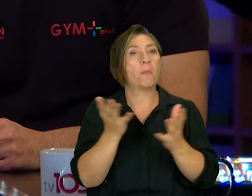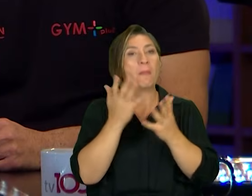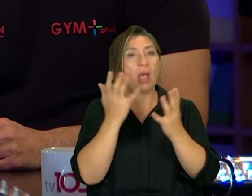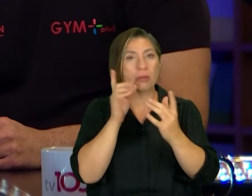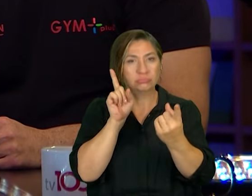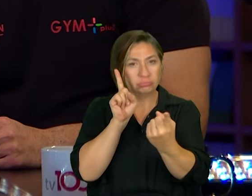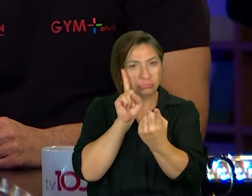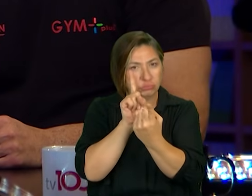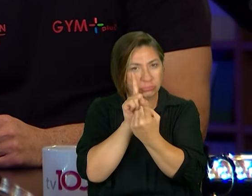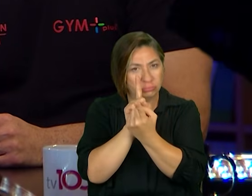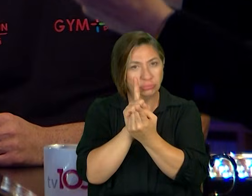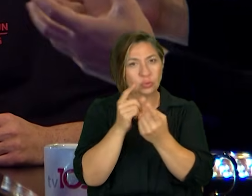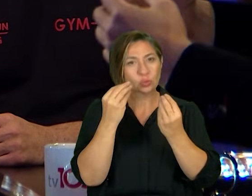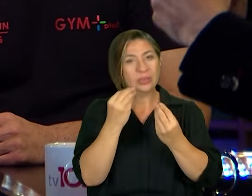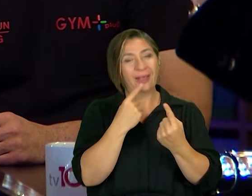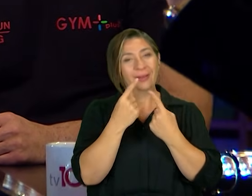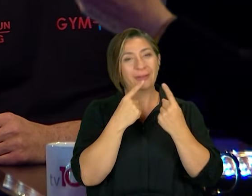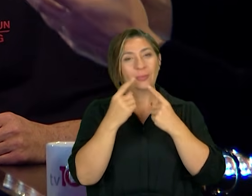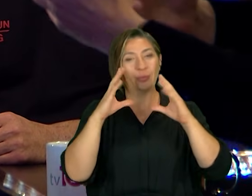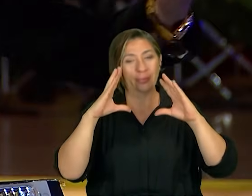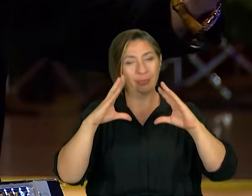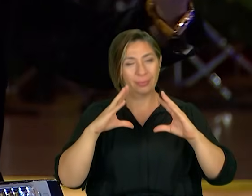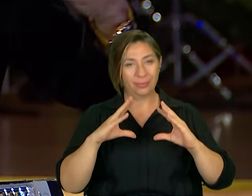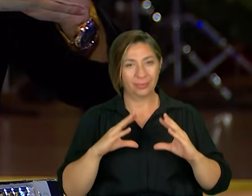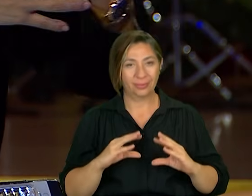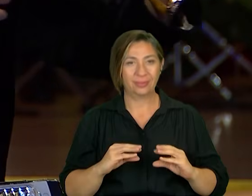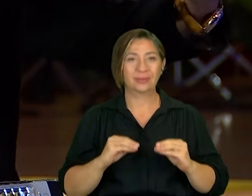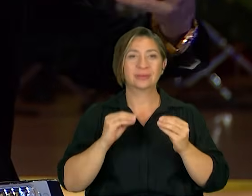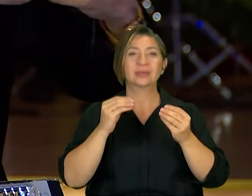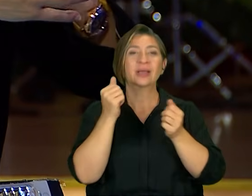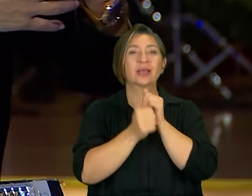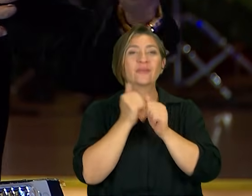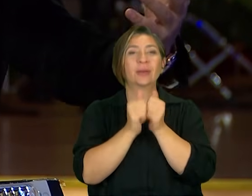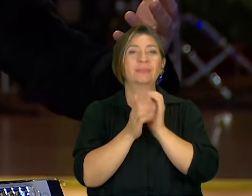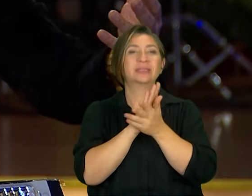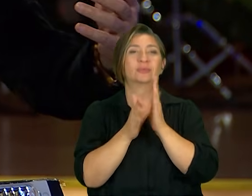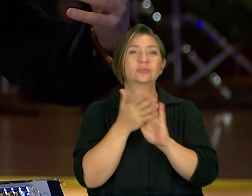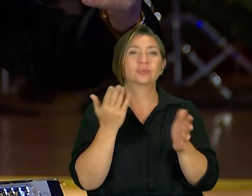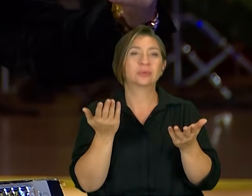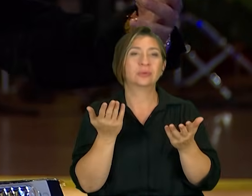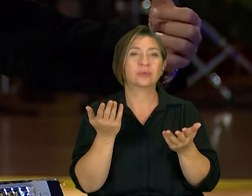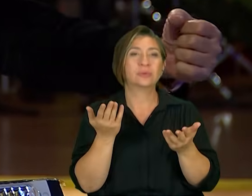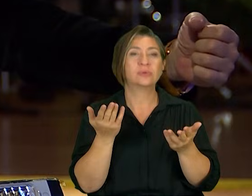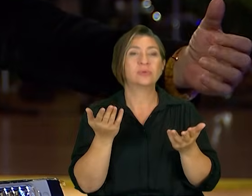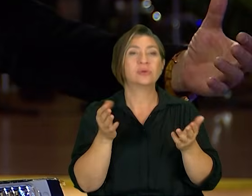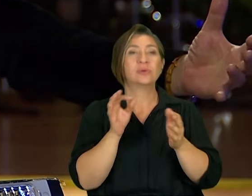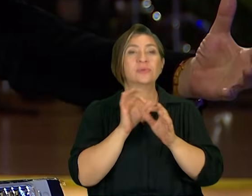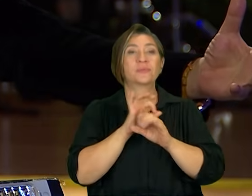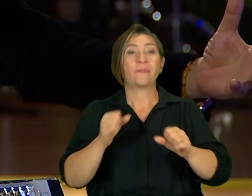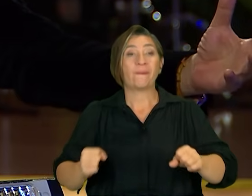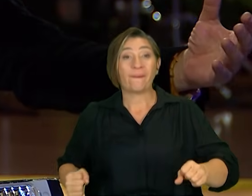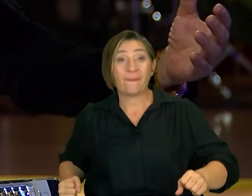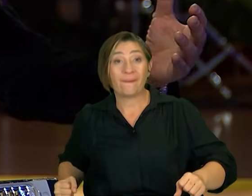böyle karşılıklı, güzel sözlerle, birbirini takdir eden sözlerle karşılıklı adamla girişiyoruz. Sonra tam böyle